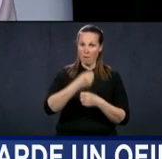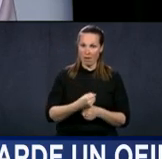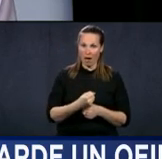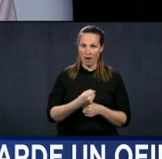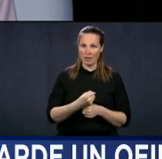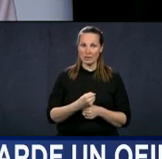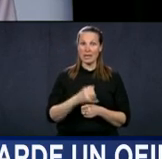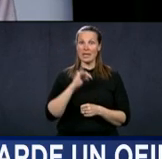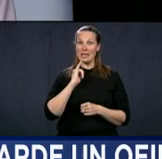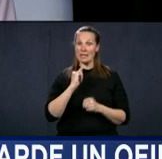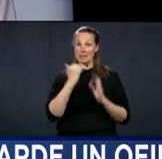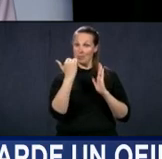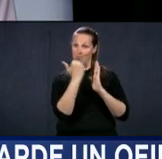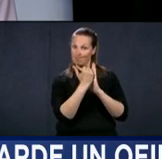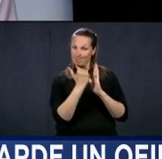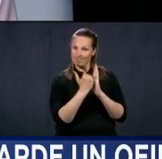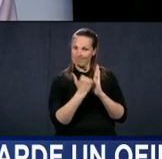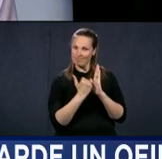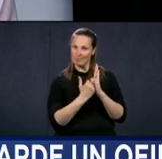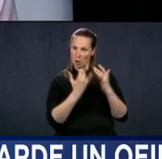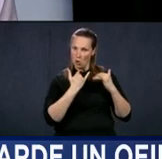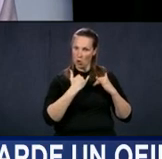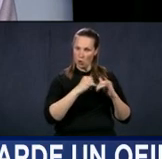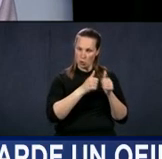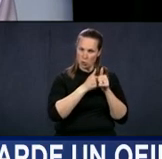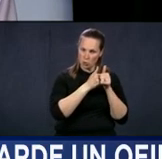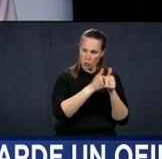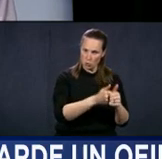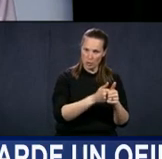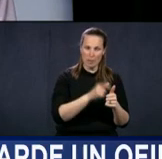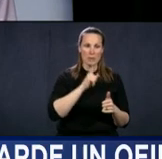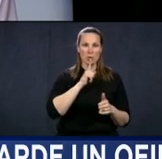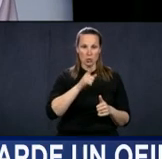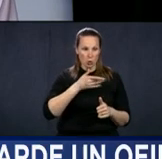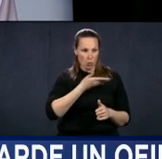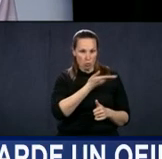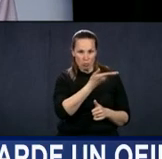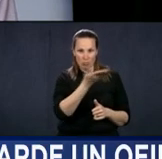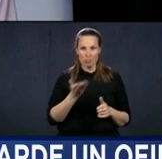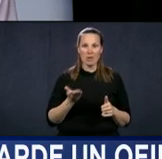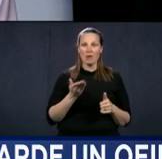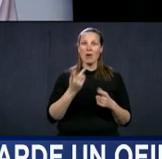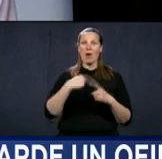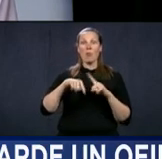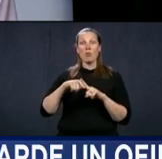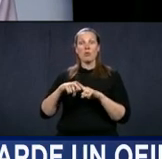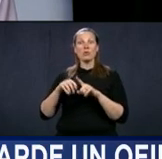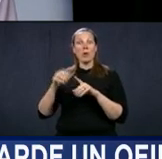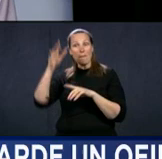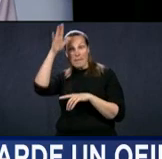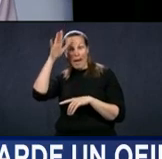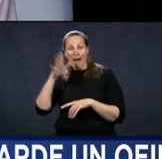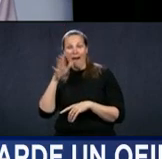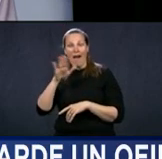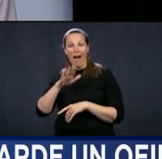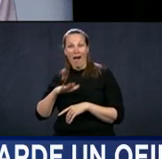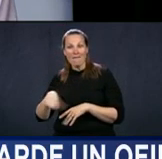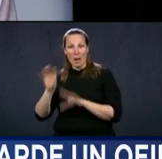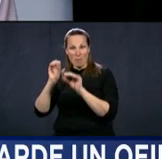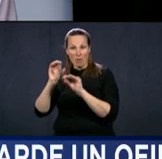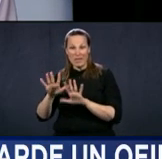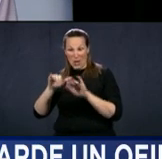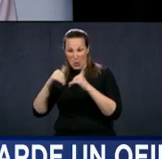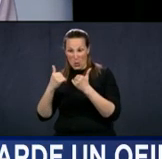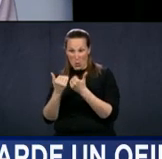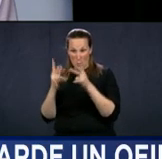place toutes les mesures de santé publique, en s'assurant que les gens respectent les consignes, en sensibilisant à la fois les parents, les enfants, les enseignants, toutes